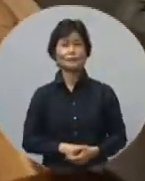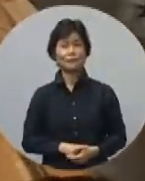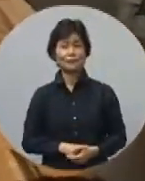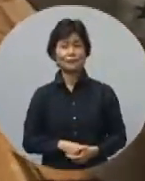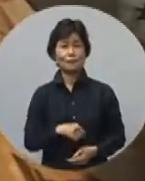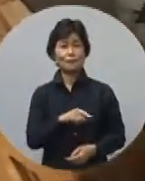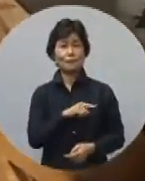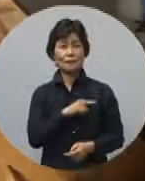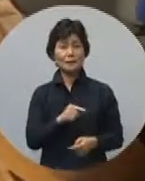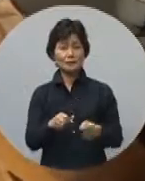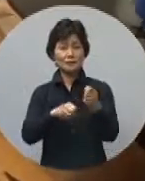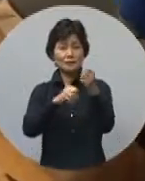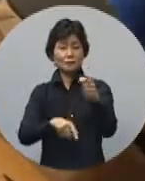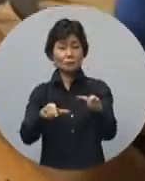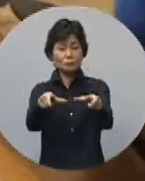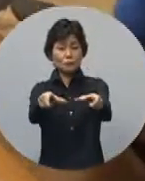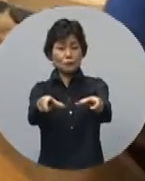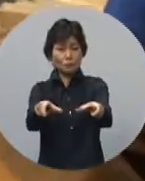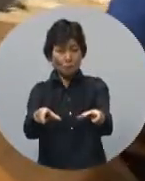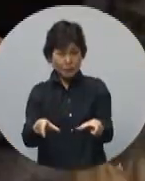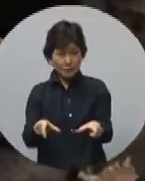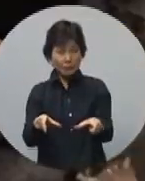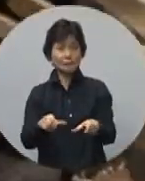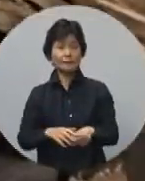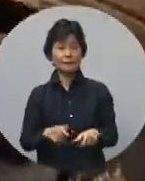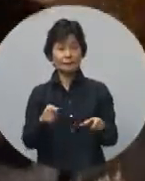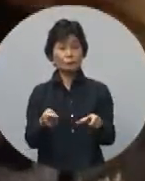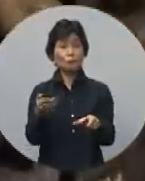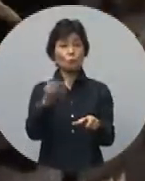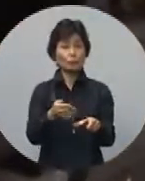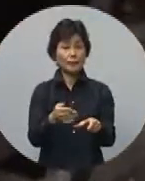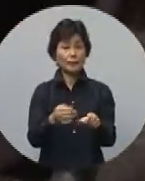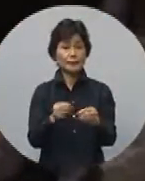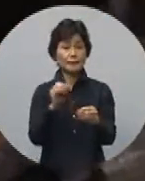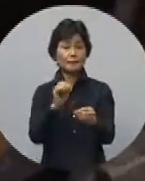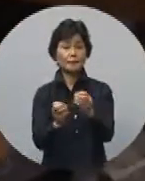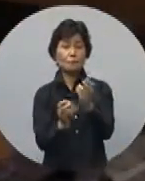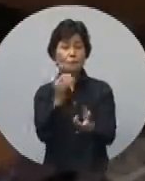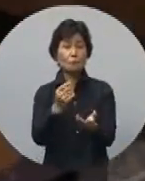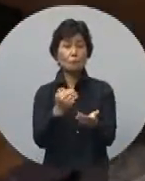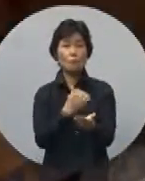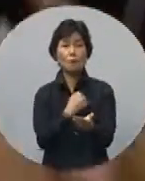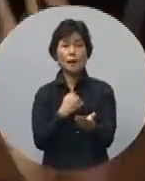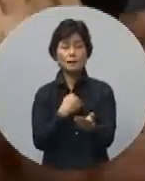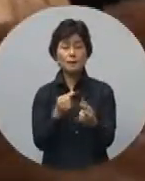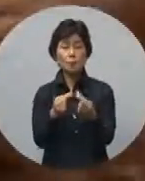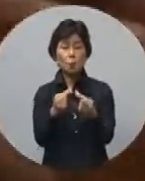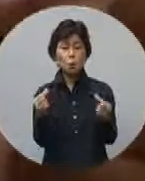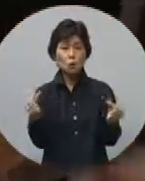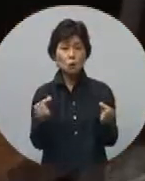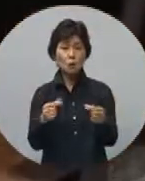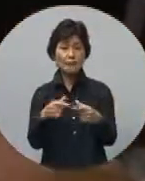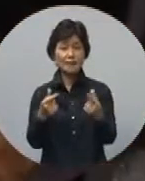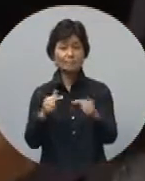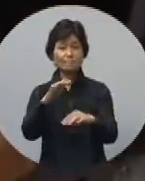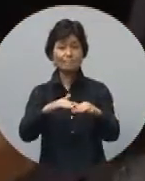まず台になる太い木を置き、その上に焚き付けになる細い木を重ねます。